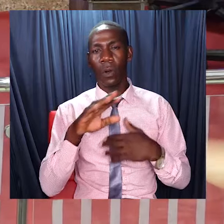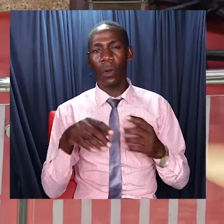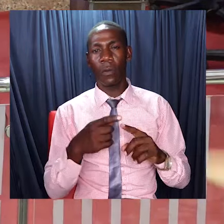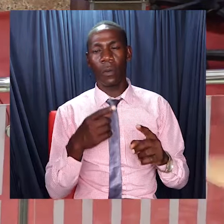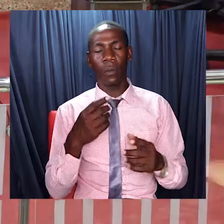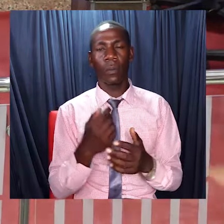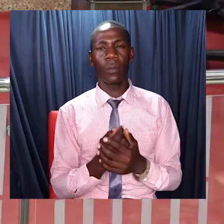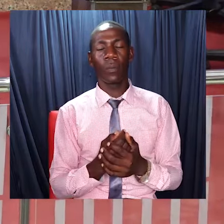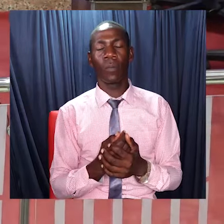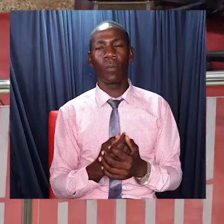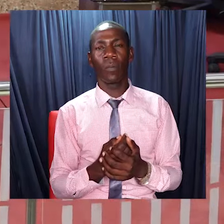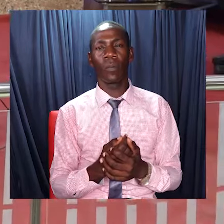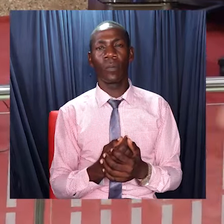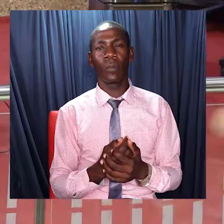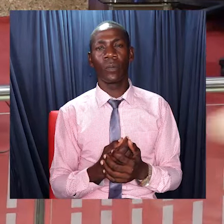say the truth.